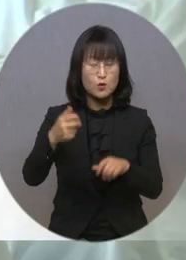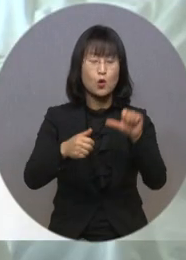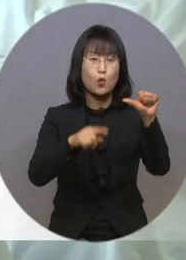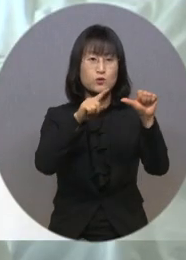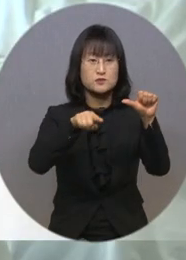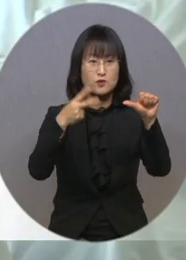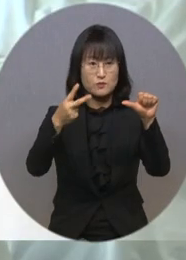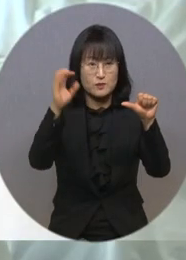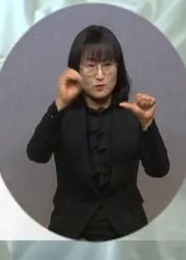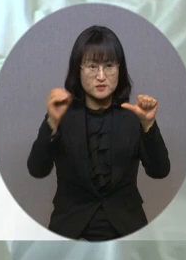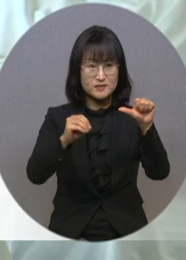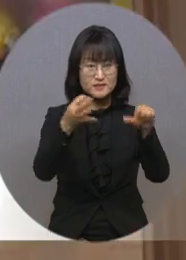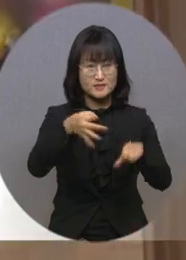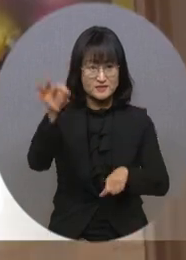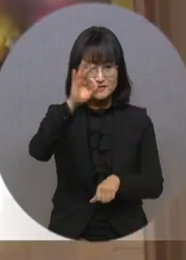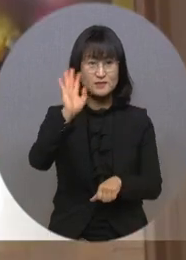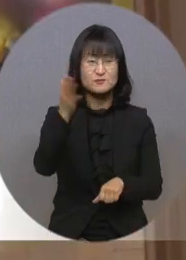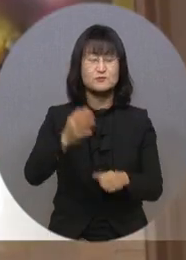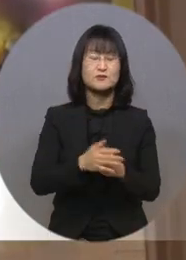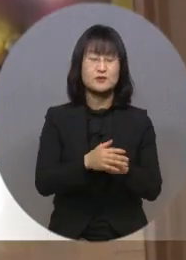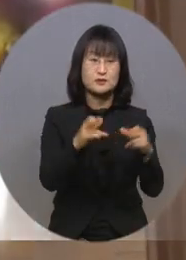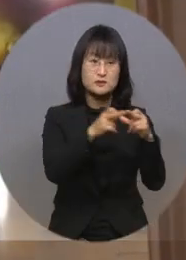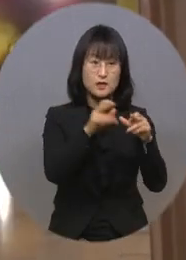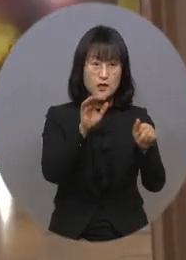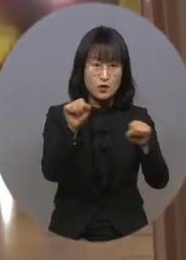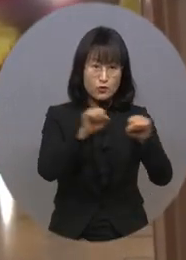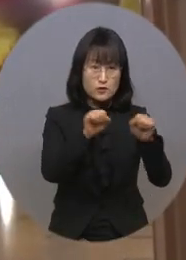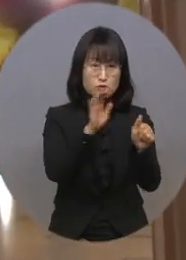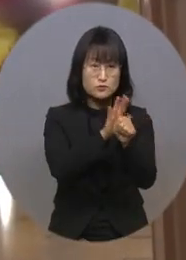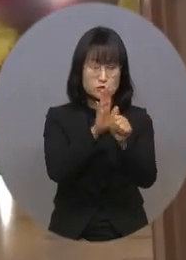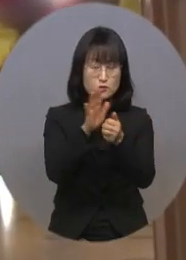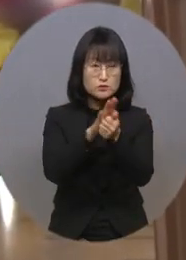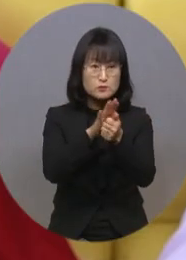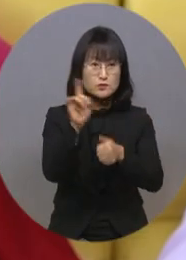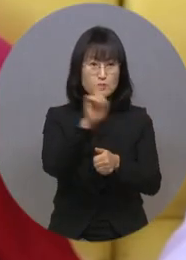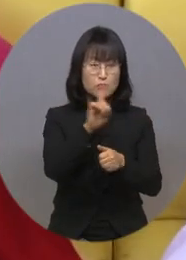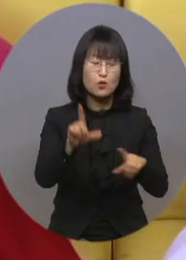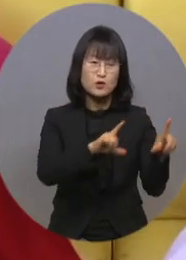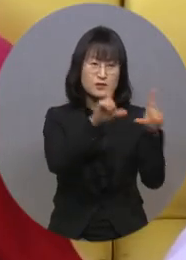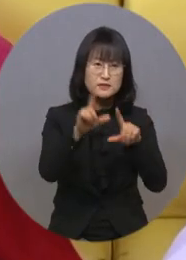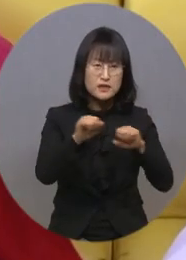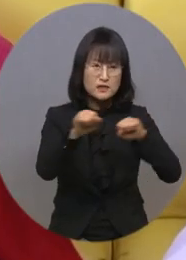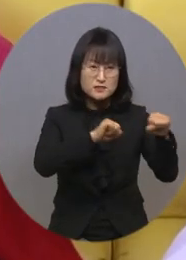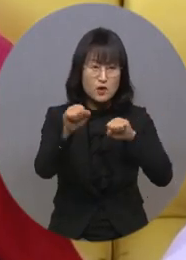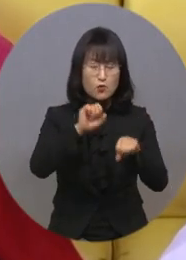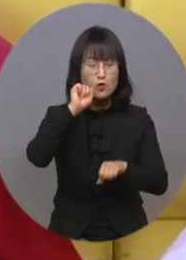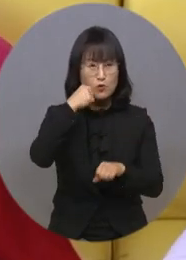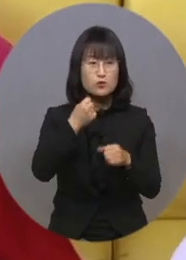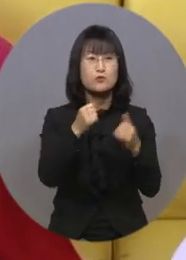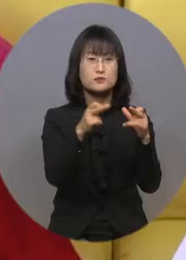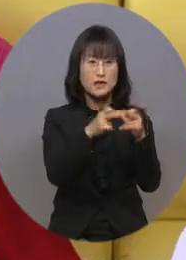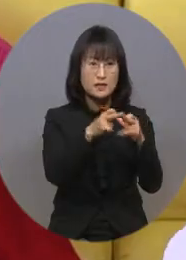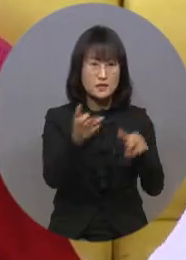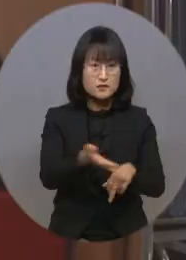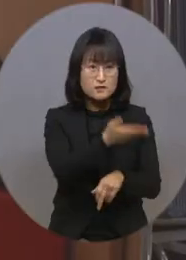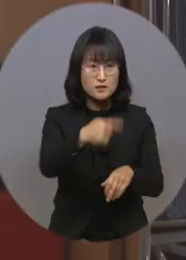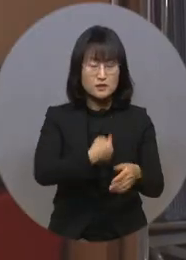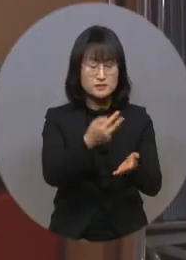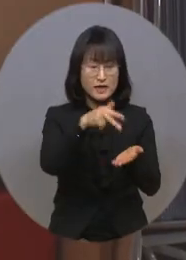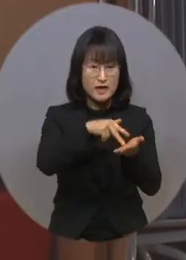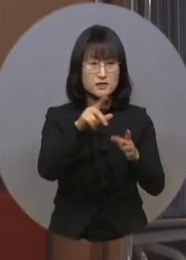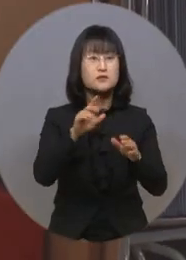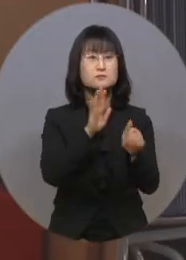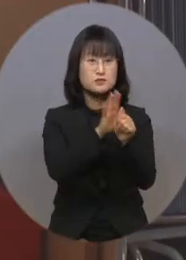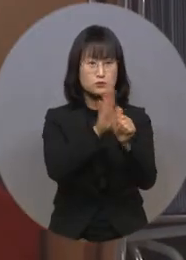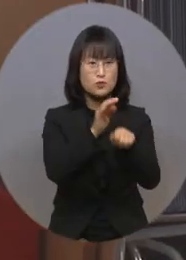5.2% 인상됩니다 장애인 활동지원 서비스는 일상생활이 어려운 장애인에게 자립생활을 지원하고